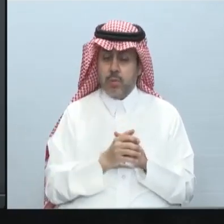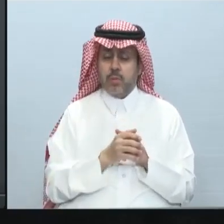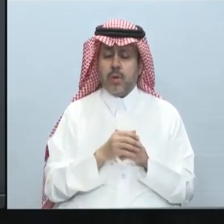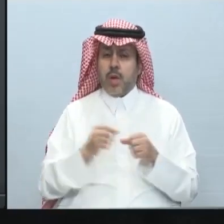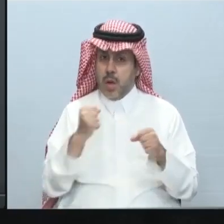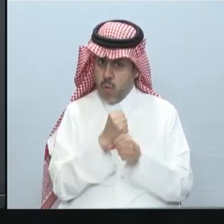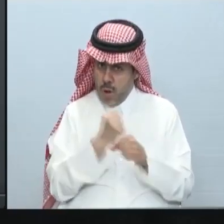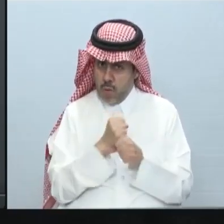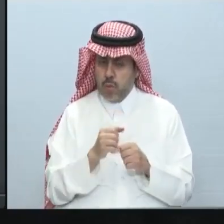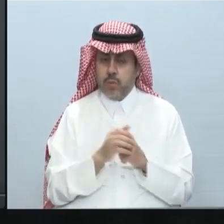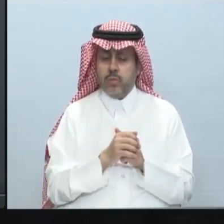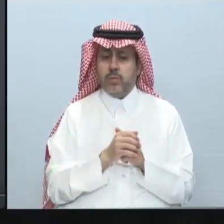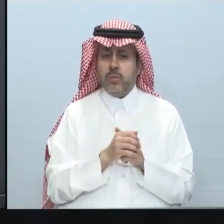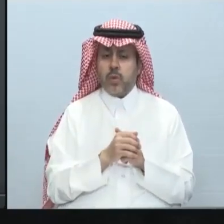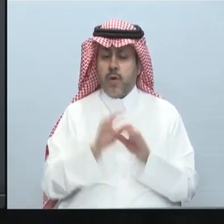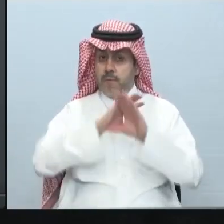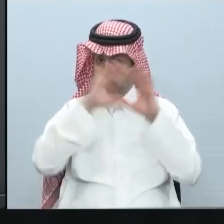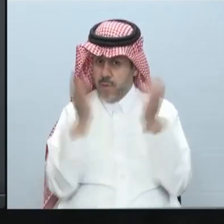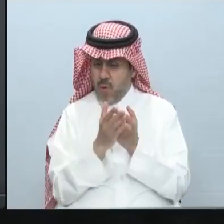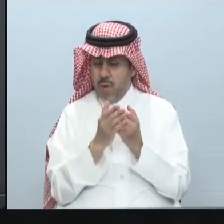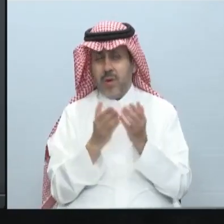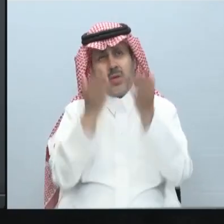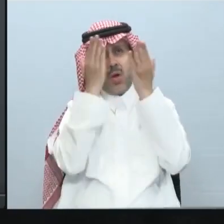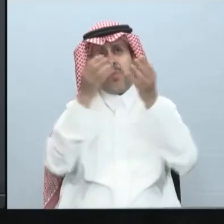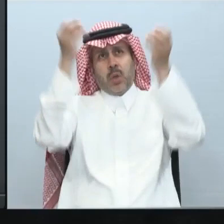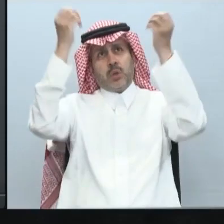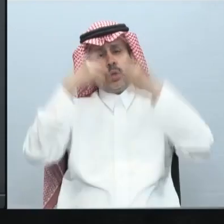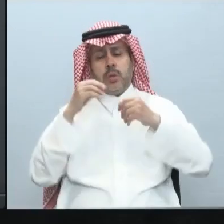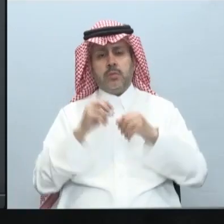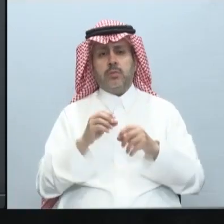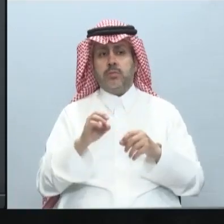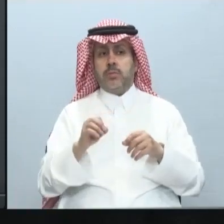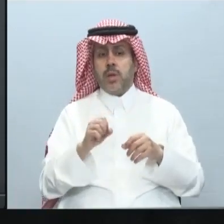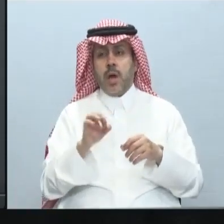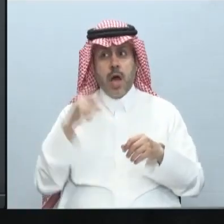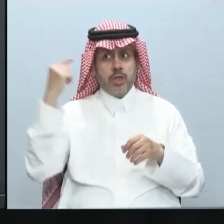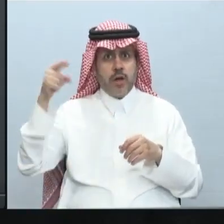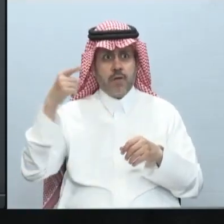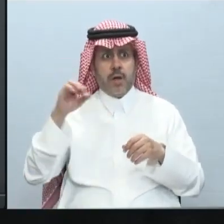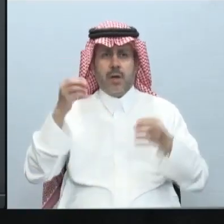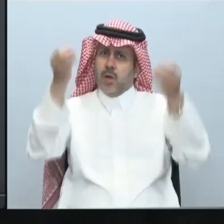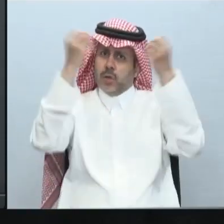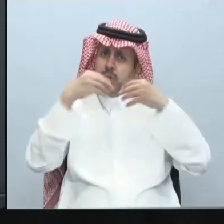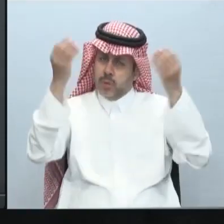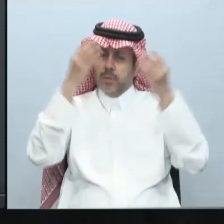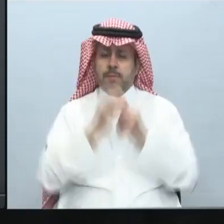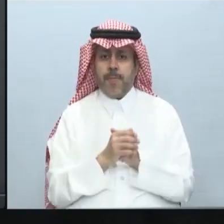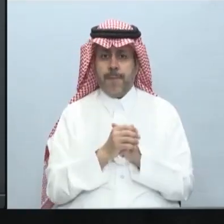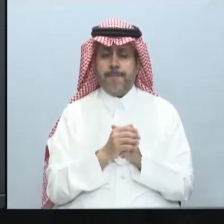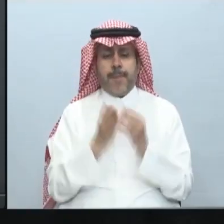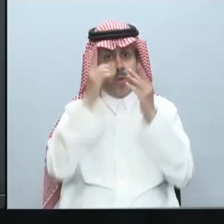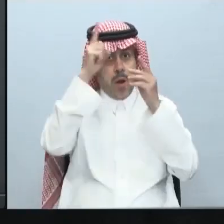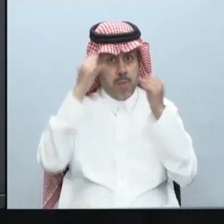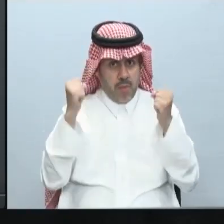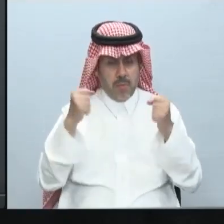يحققون هذا الامر فكل احتياج لهم يرفعون ايديهم مباشره ويبتهل الى الله بعظمته